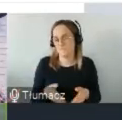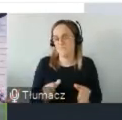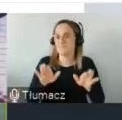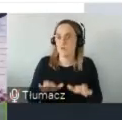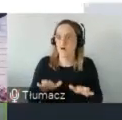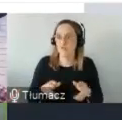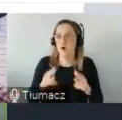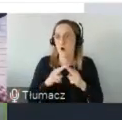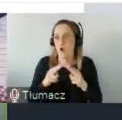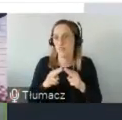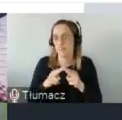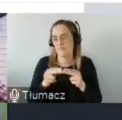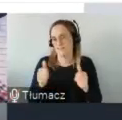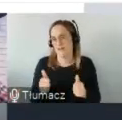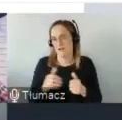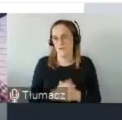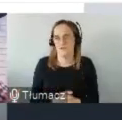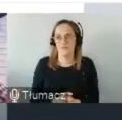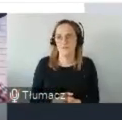z nami w kontakcie i do